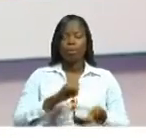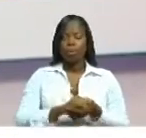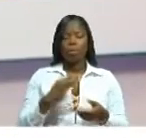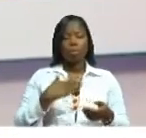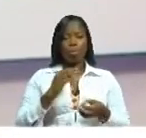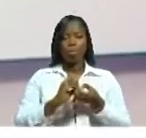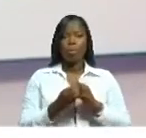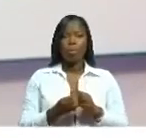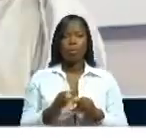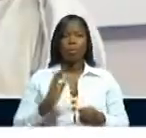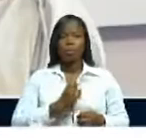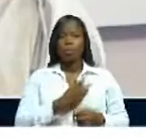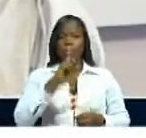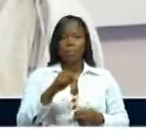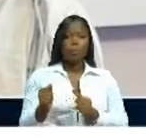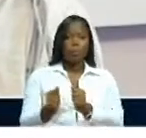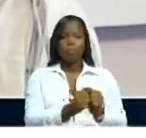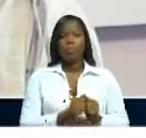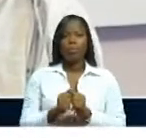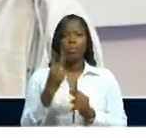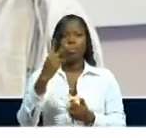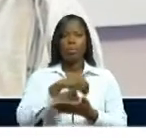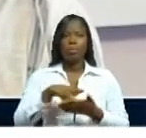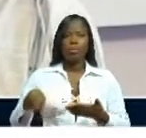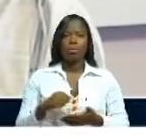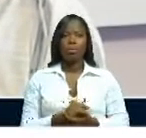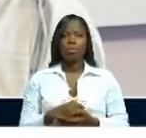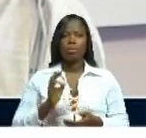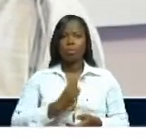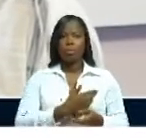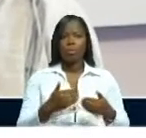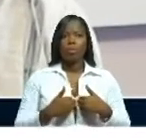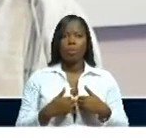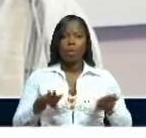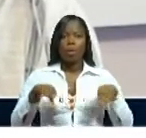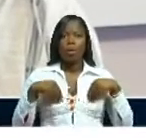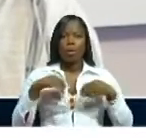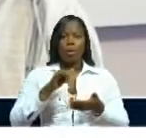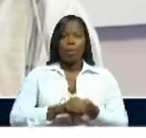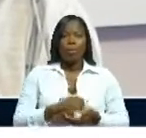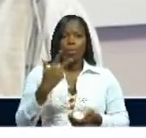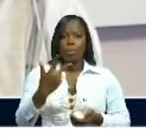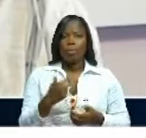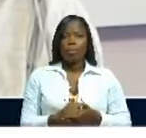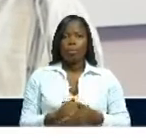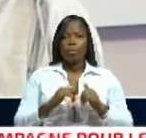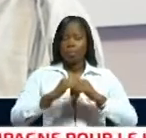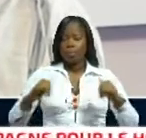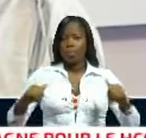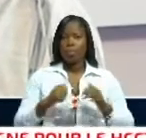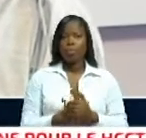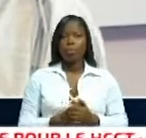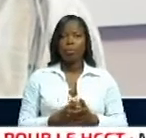nous étions ensemble il y a deux semaines nous avions accepté c'est toi on se divise en cours de route